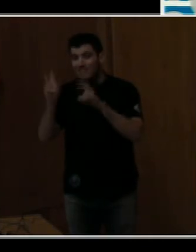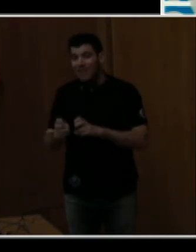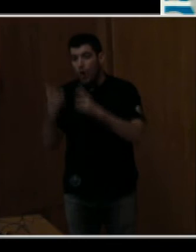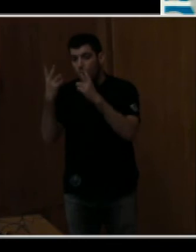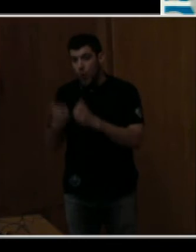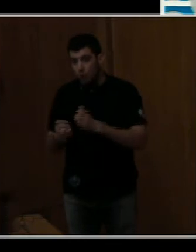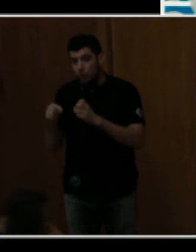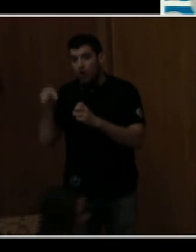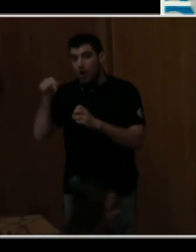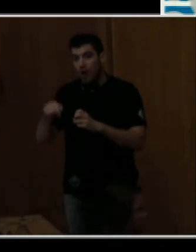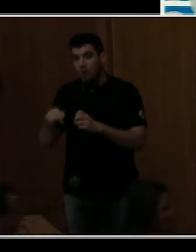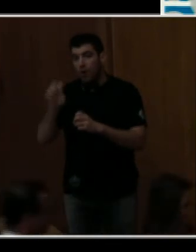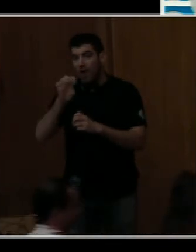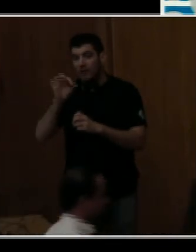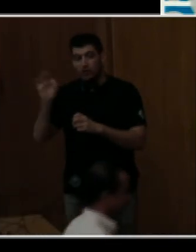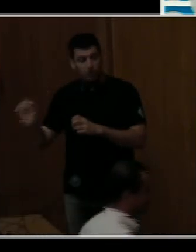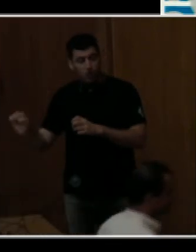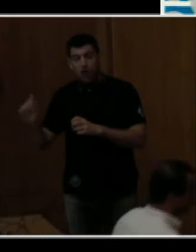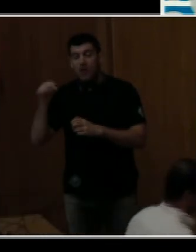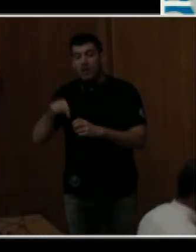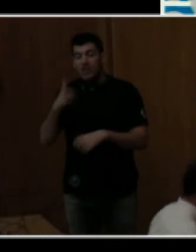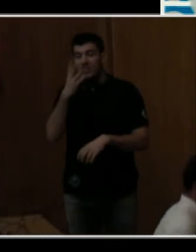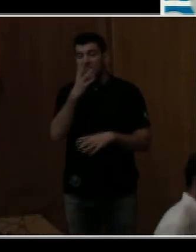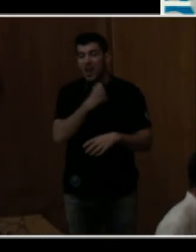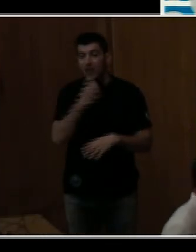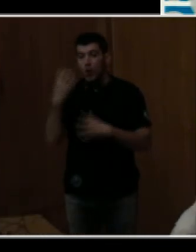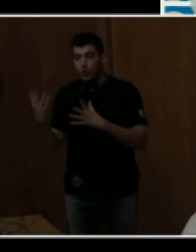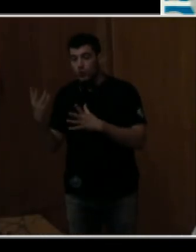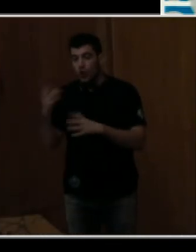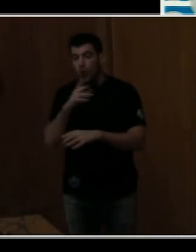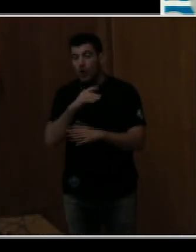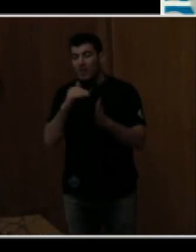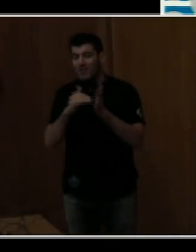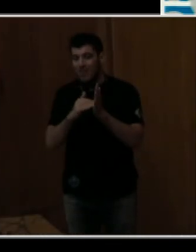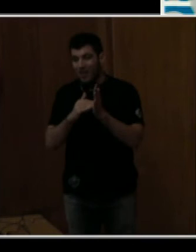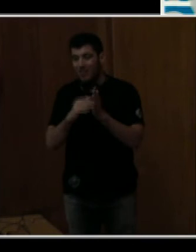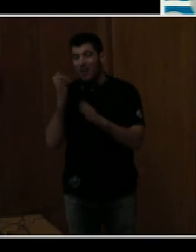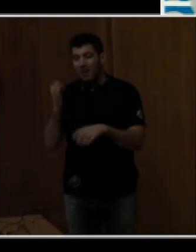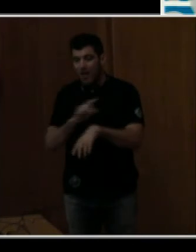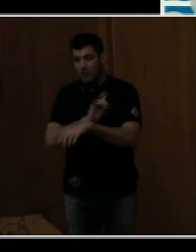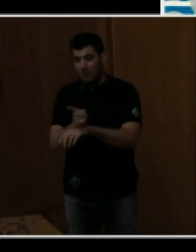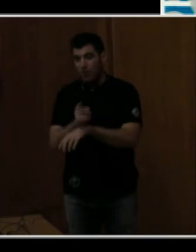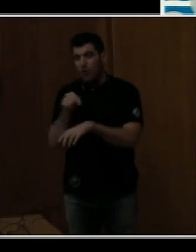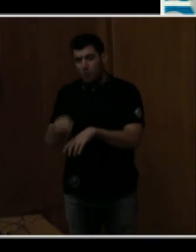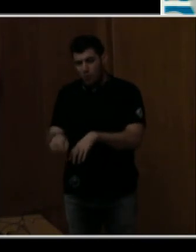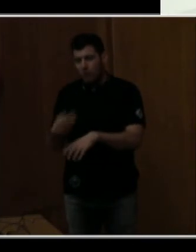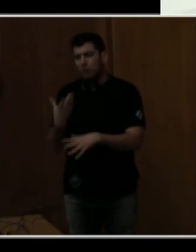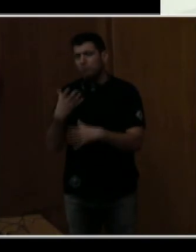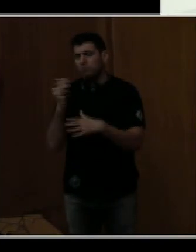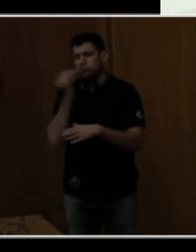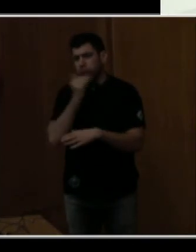Apple Store είναι 48.000 κάθε λεπτό της ημέρας. Οπότε μπορείτε να καταλάβετε ότι ο όγκος δεδομένων πλέον είναι τεράστιος.